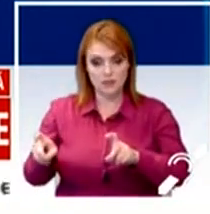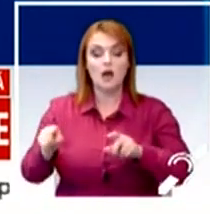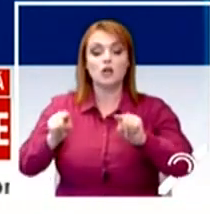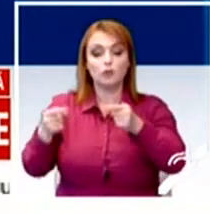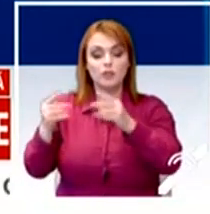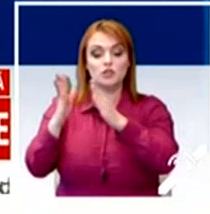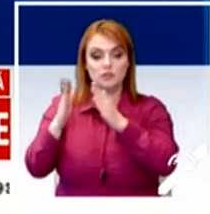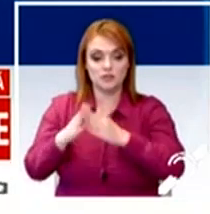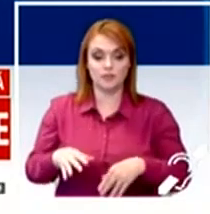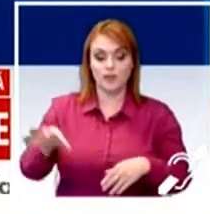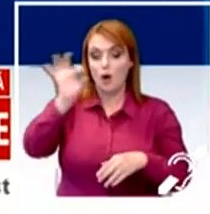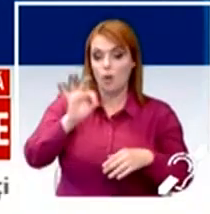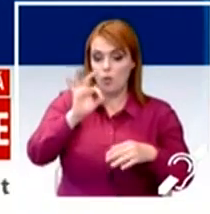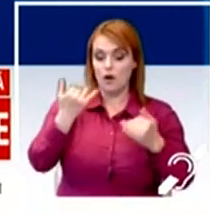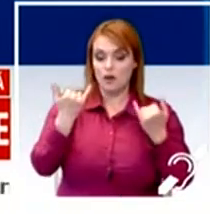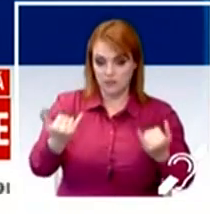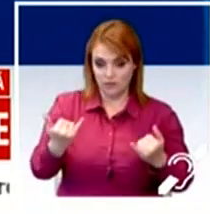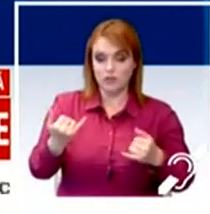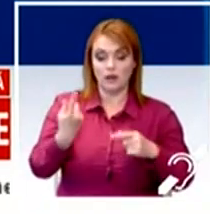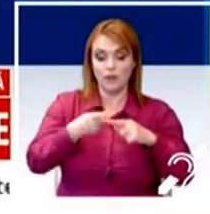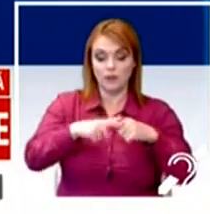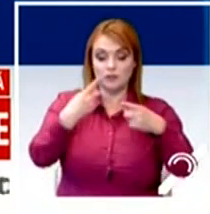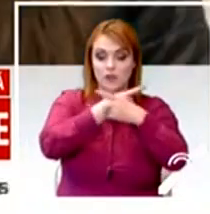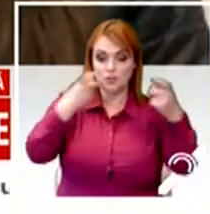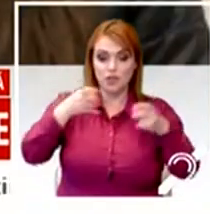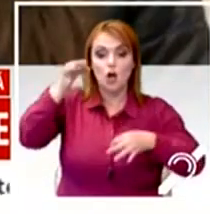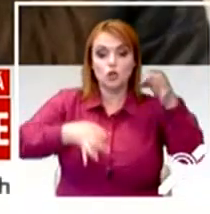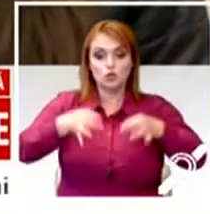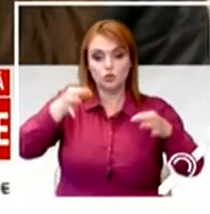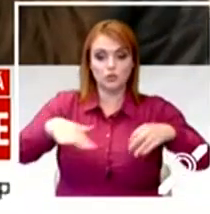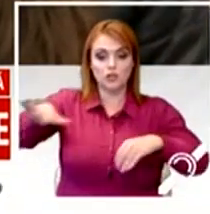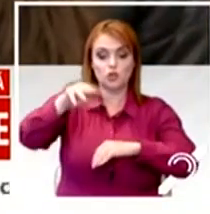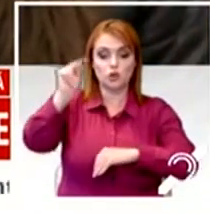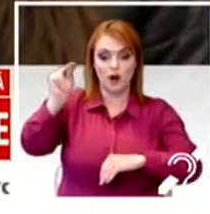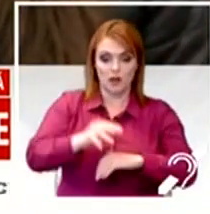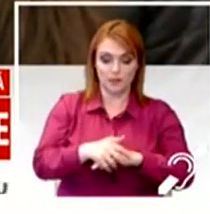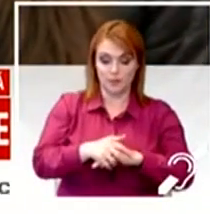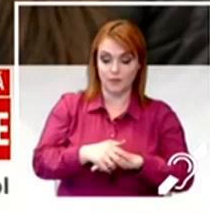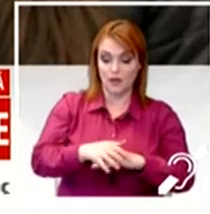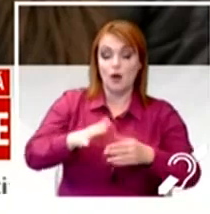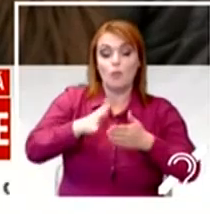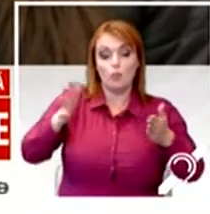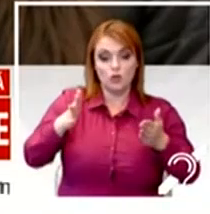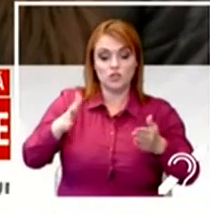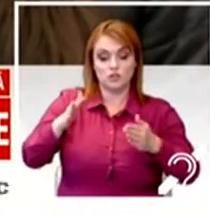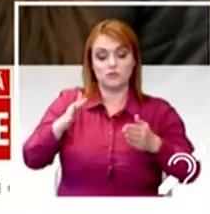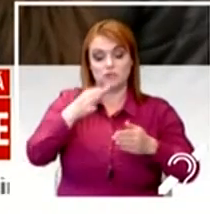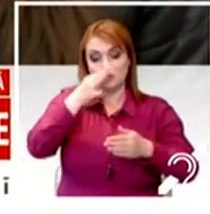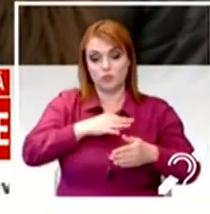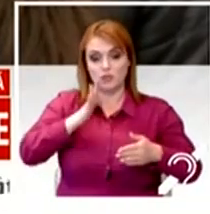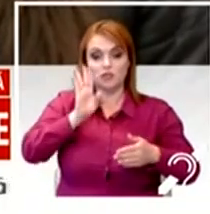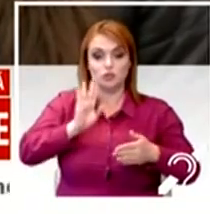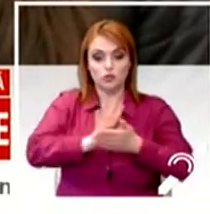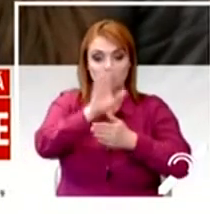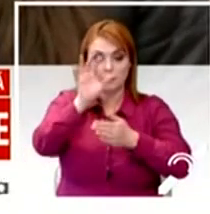astăzi măsura preventivă de la judecătoria Chișinău cu sediul Ciocan. Nadia Mihuță ne oferă detalii. Nadia, bună seara, te ascultă.